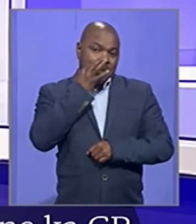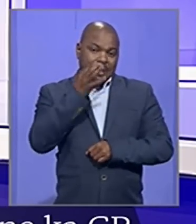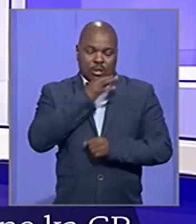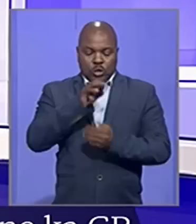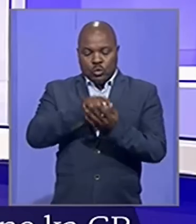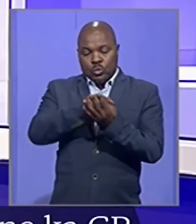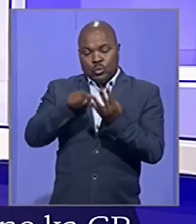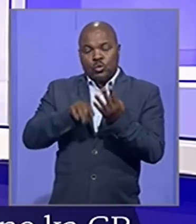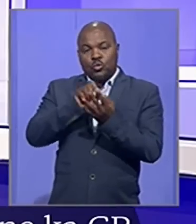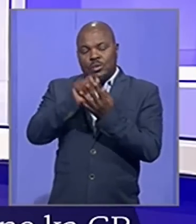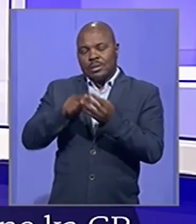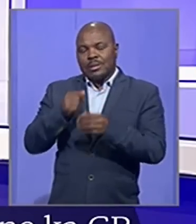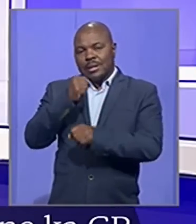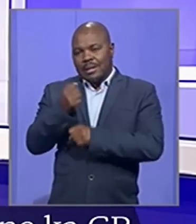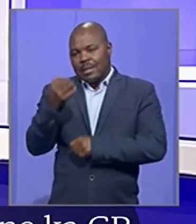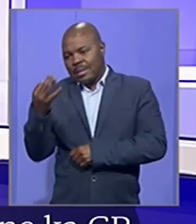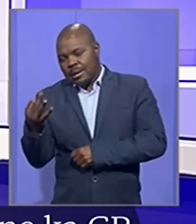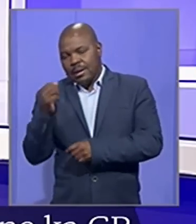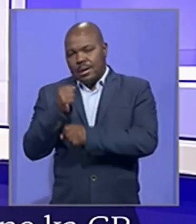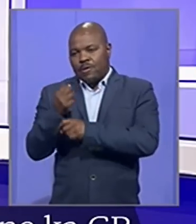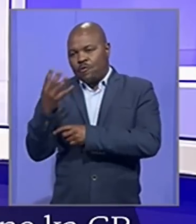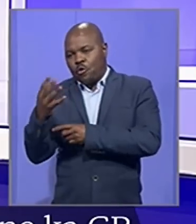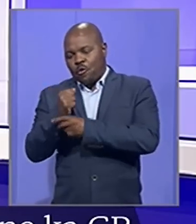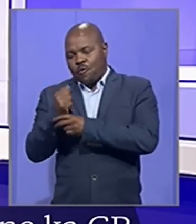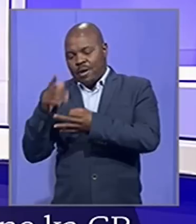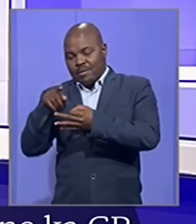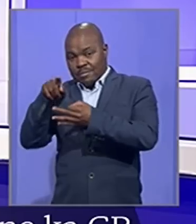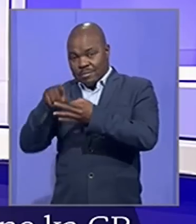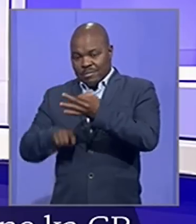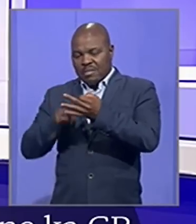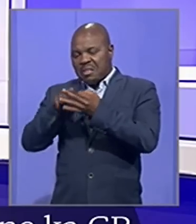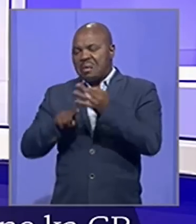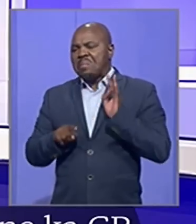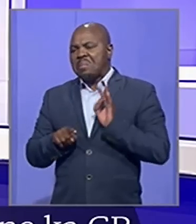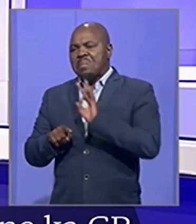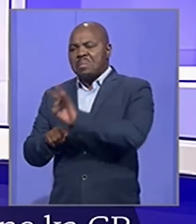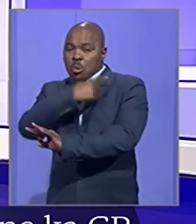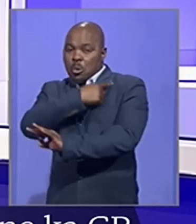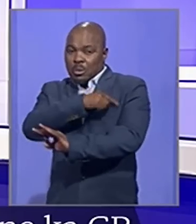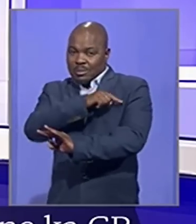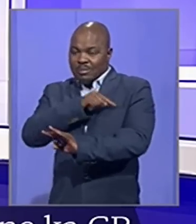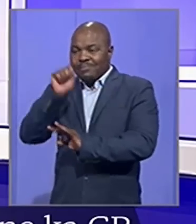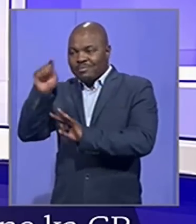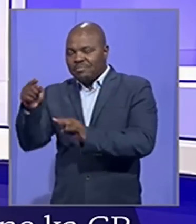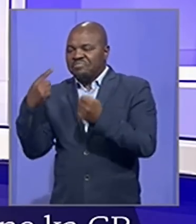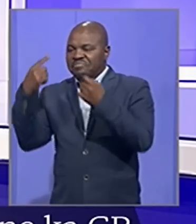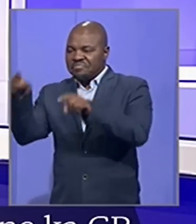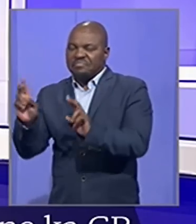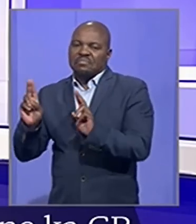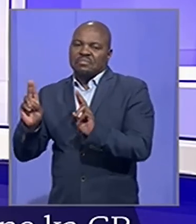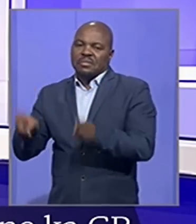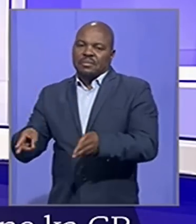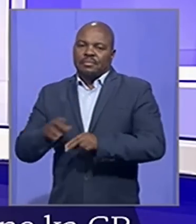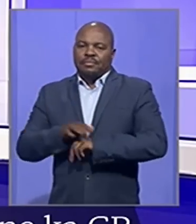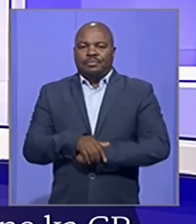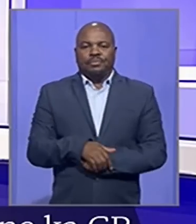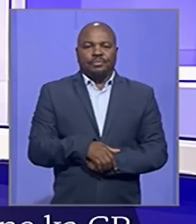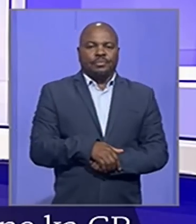ba be ba le go grade 3, 4 le 5 gomme ba kitimišetšwa bookelong mo ba hlokofaletšego